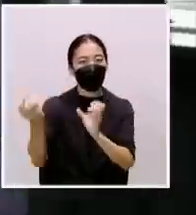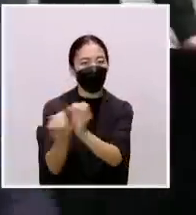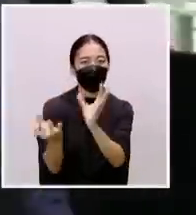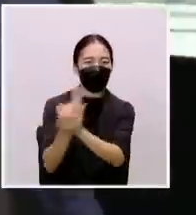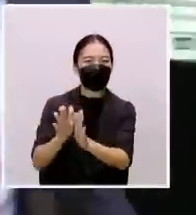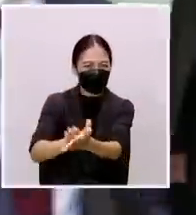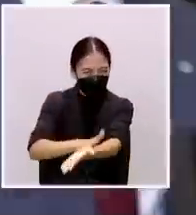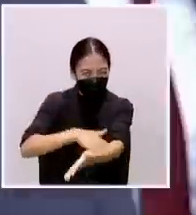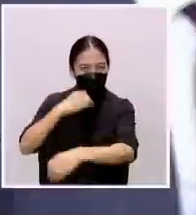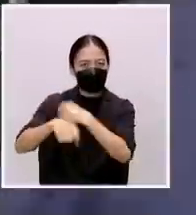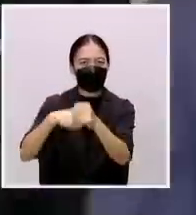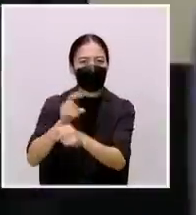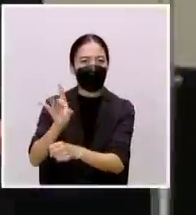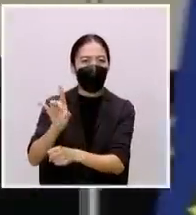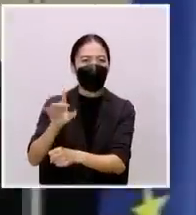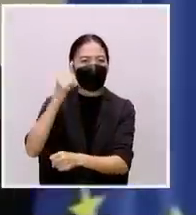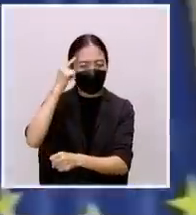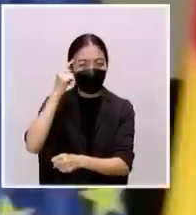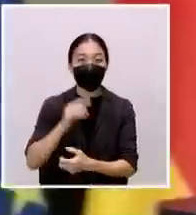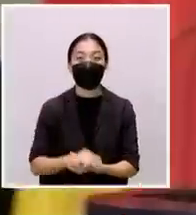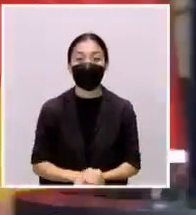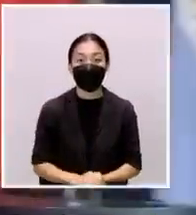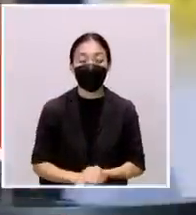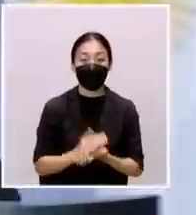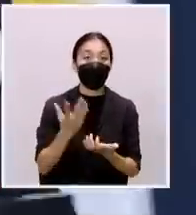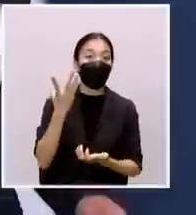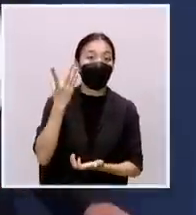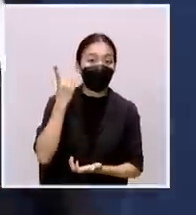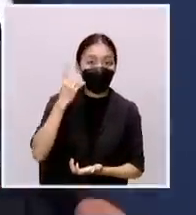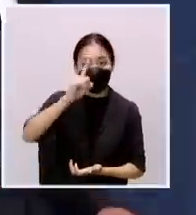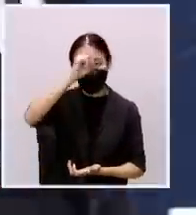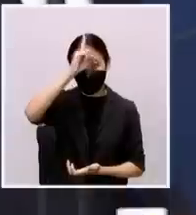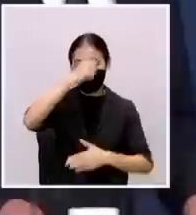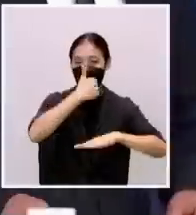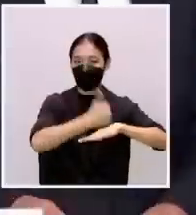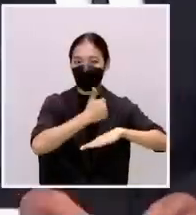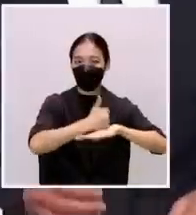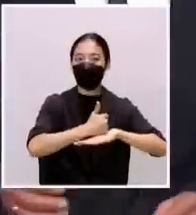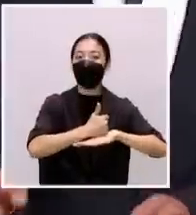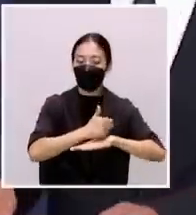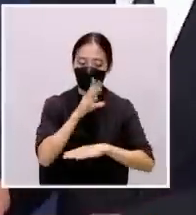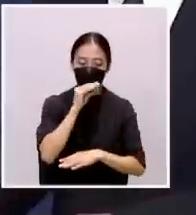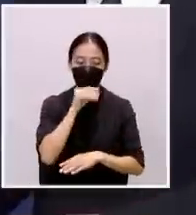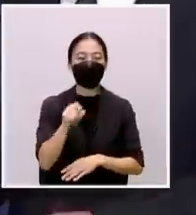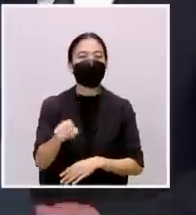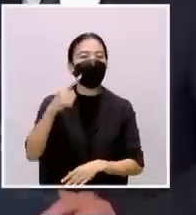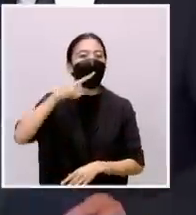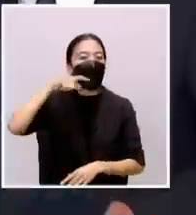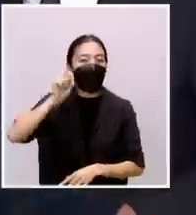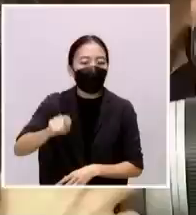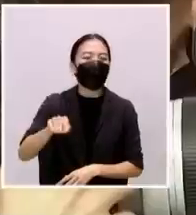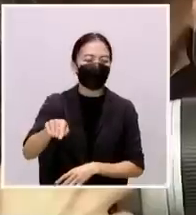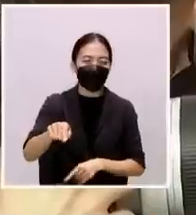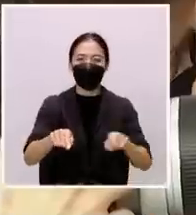นายกรัฐมนตรีโอลาฟโซลส์ของเยอรมนีได้กล่าวเมื่อวานนี้นะคะว่ายูเครนจะได้รับผลกระทบจากปฏิบัติการของรัส